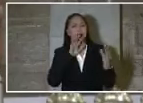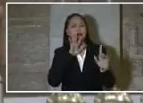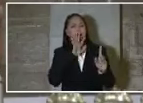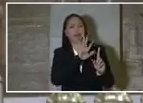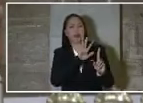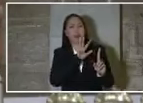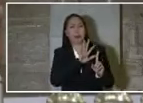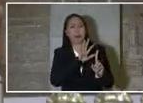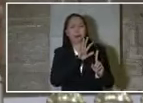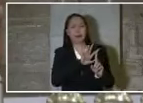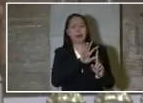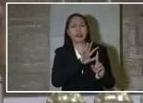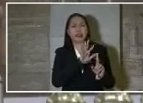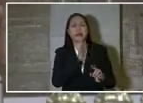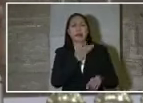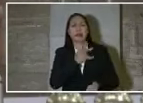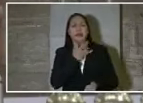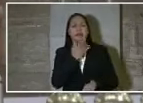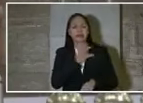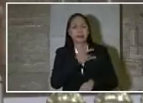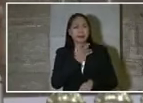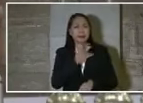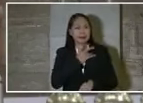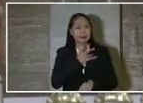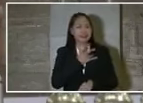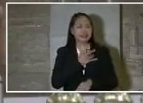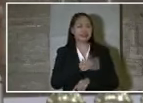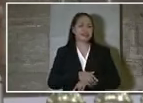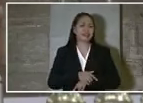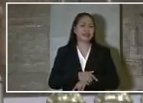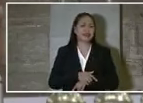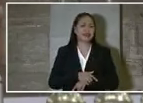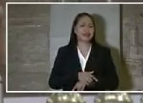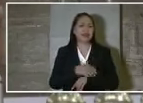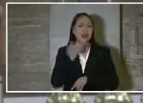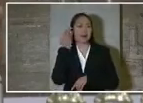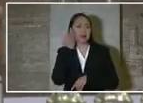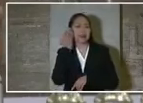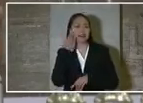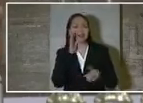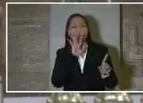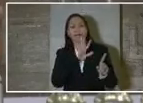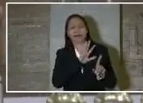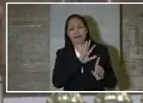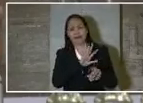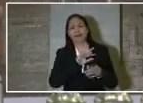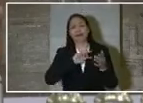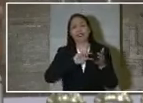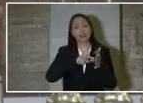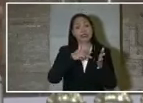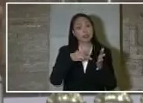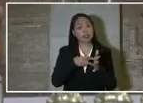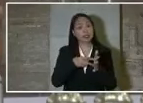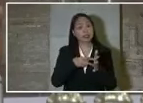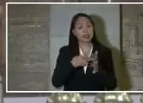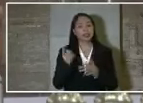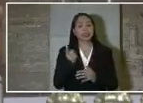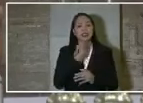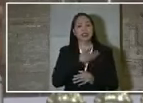complex. Ano ba ang ibig sabihin nito? Sabi nila, we